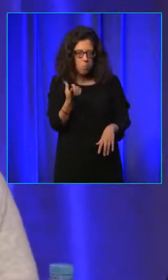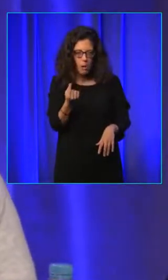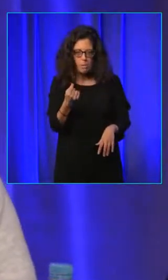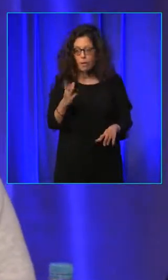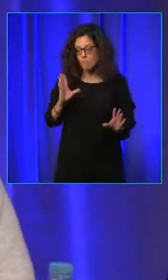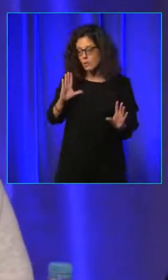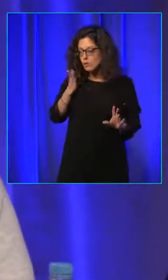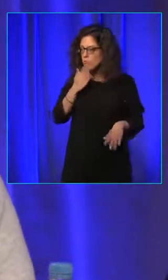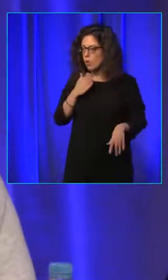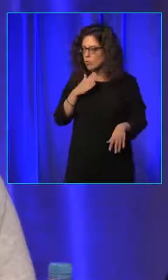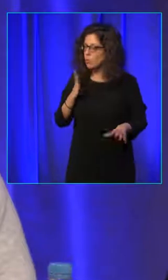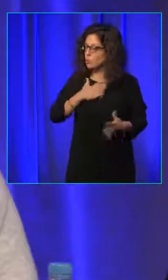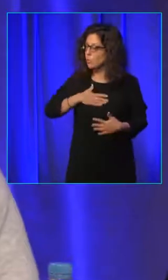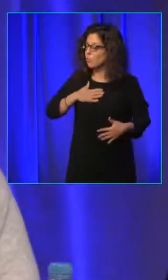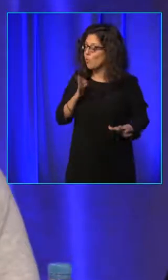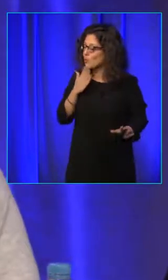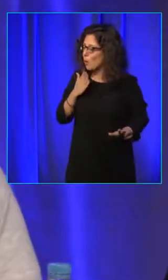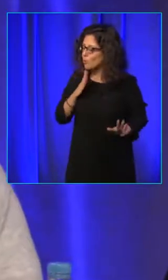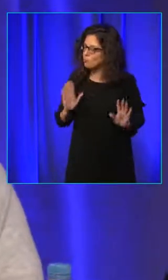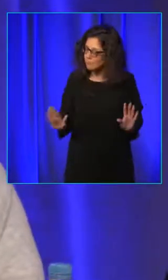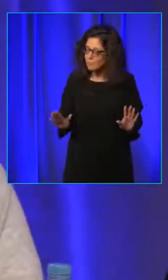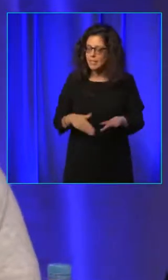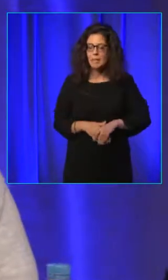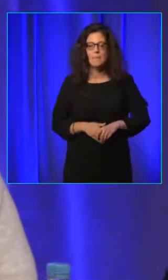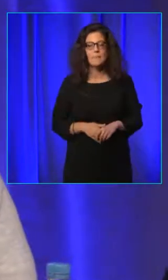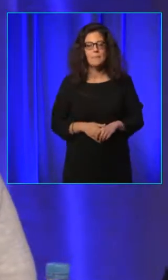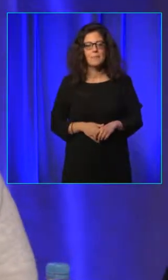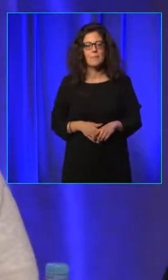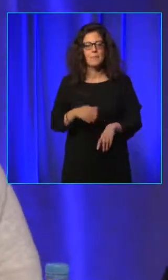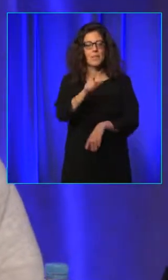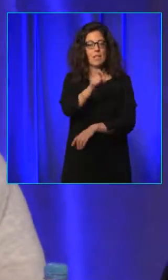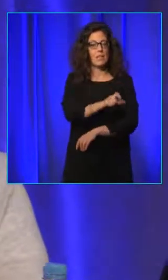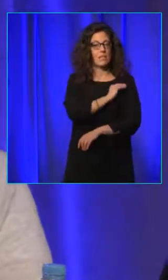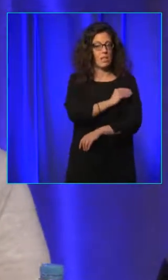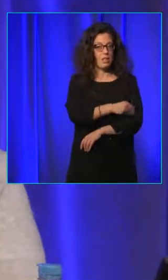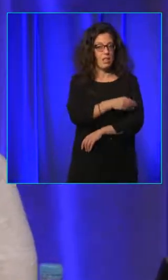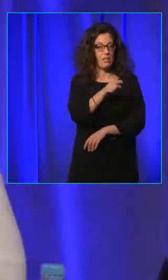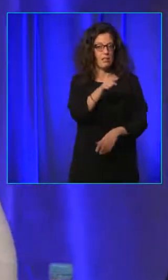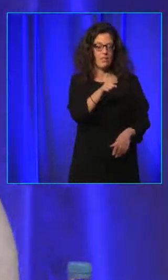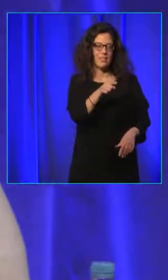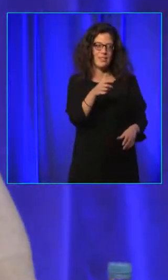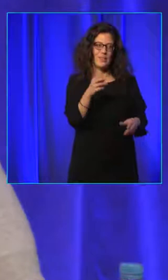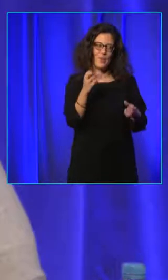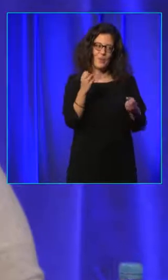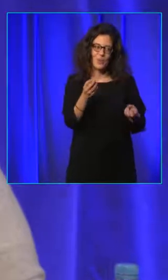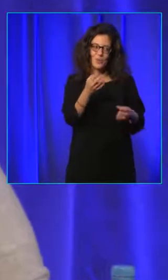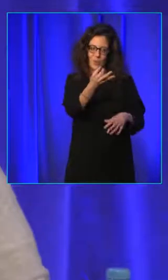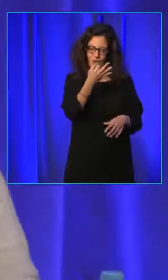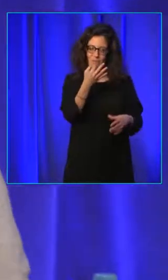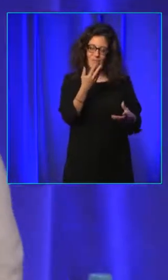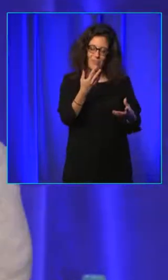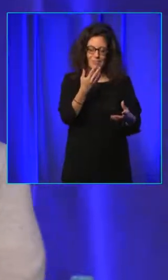bien, si vous êtes content, il n'y a pas de souci. L'athlète, lui, par contre, il me dit quelque chose qui est très